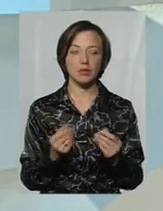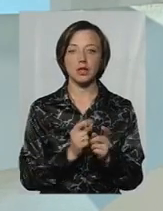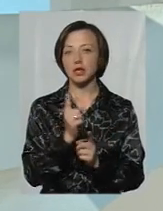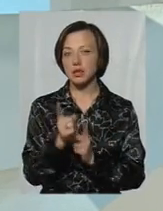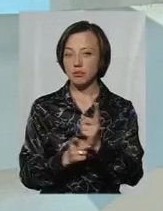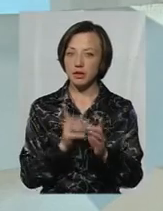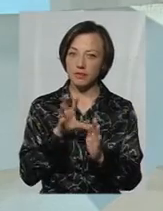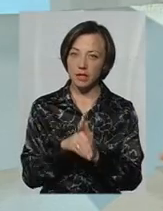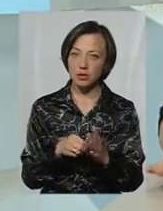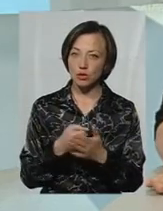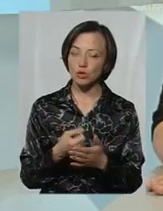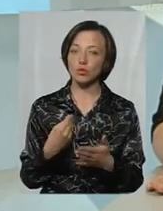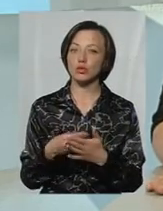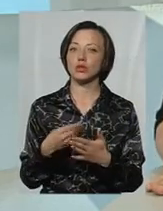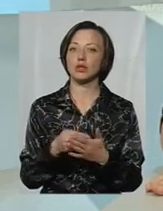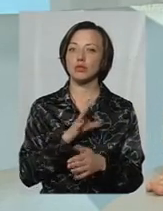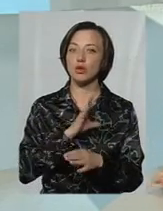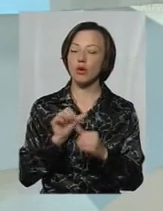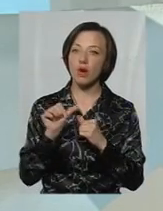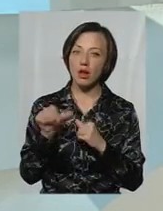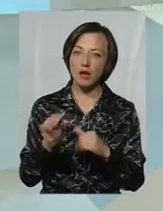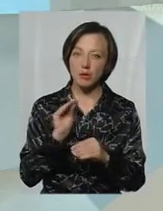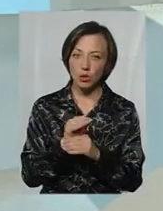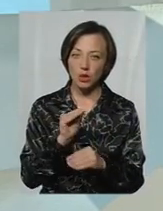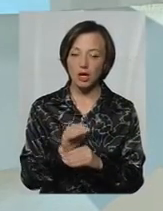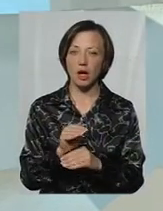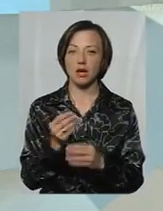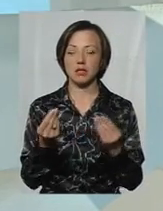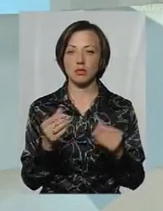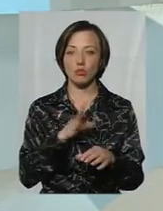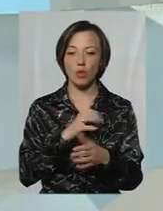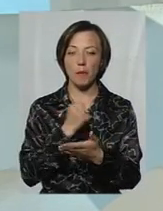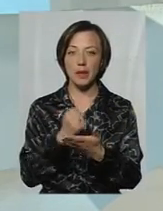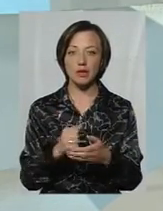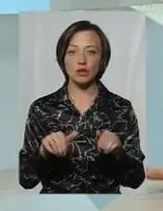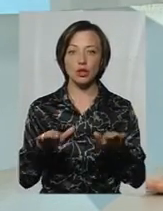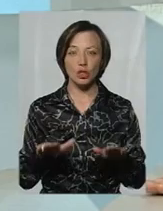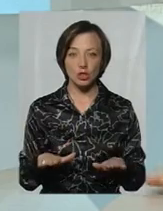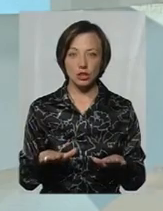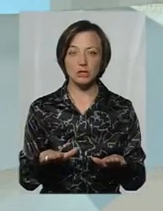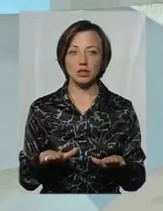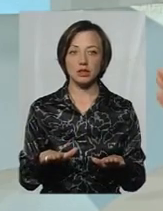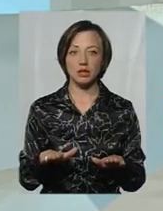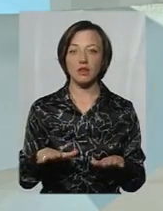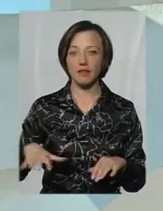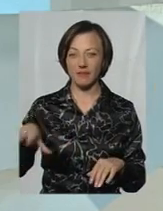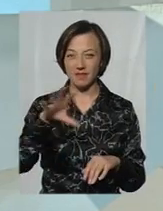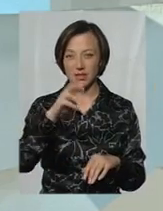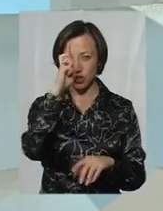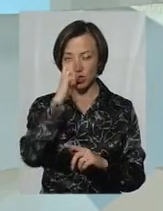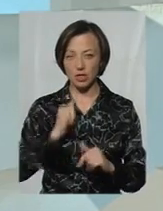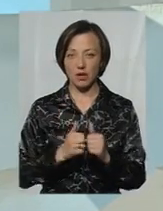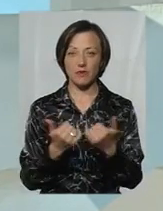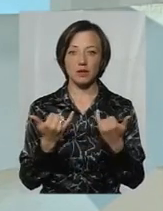до бюджету, були окремі дотації, було прийнято рішення, до речі, не тільки локально, на державному рівні